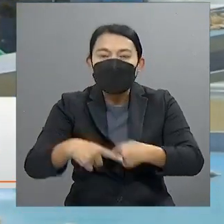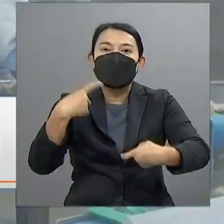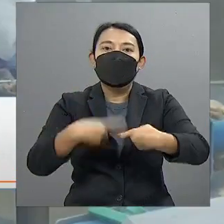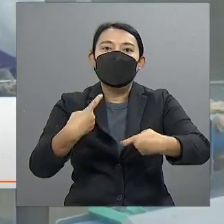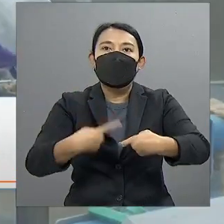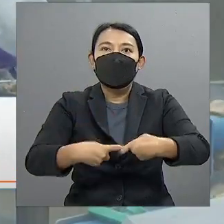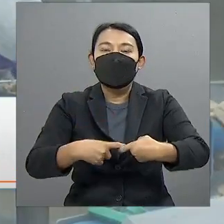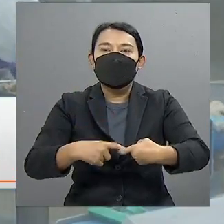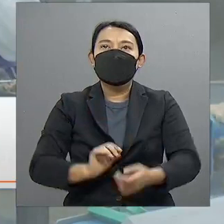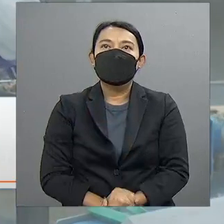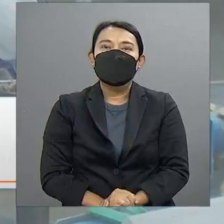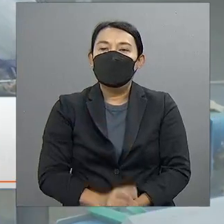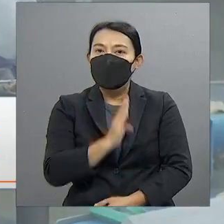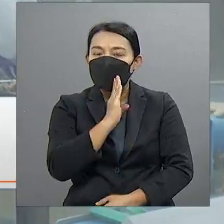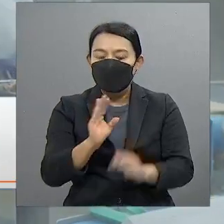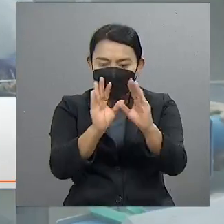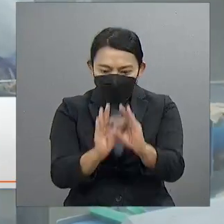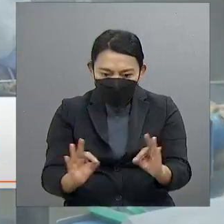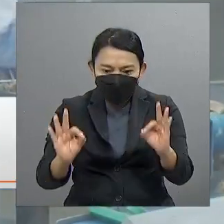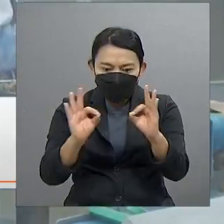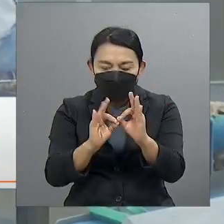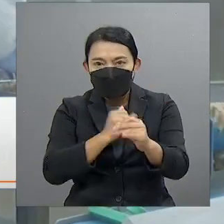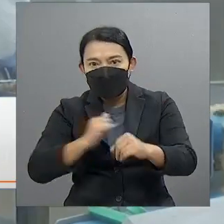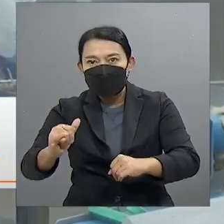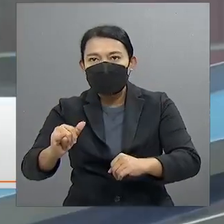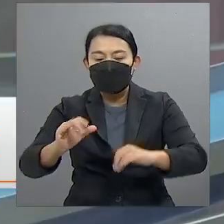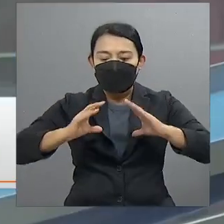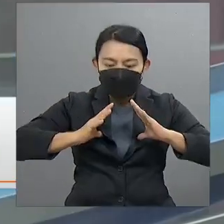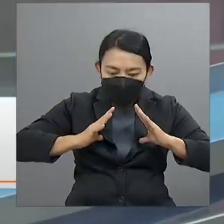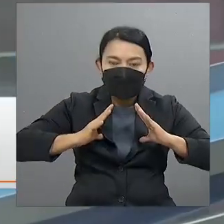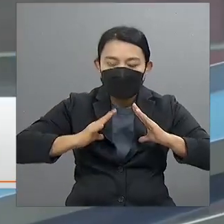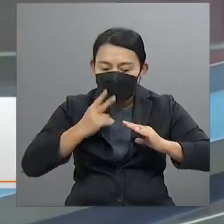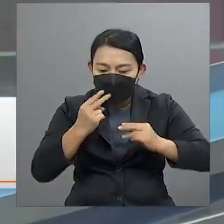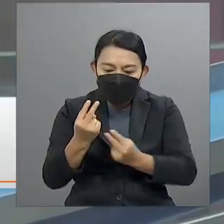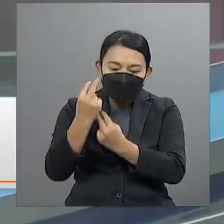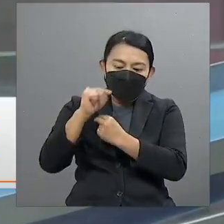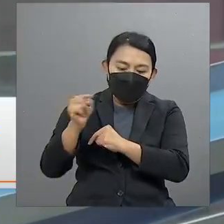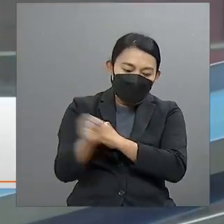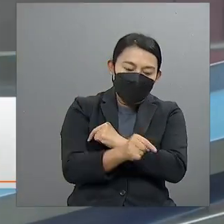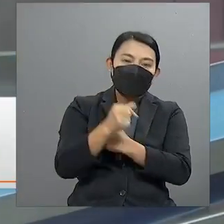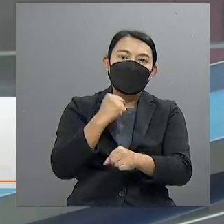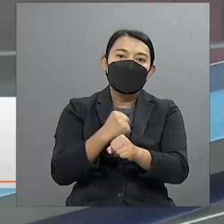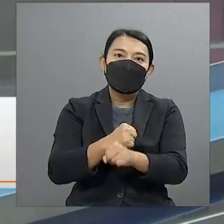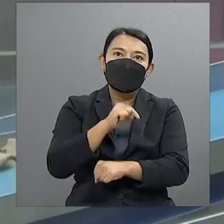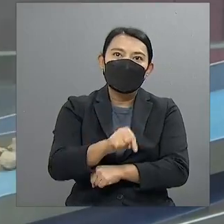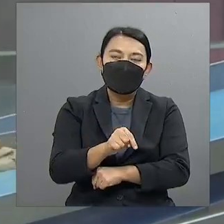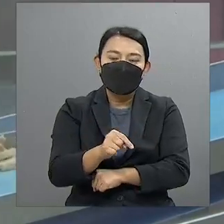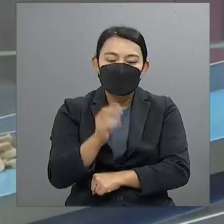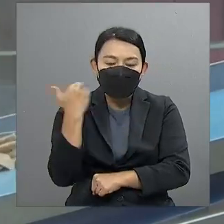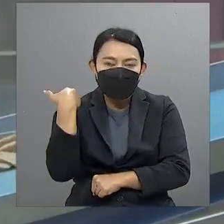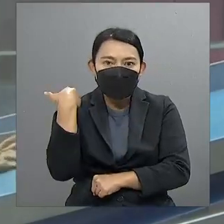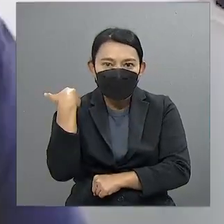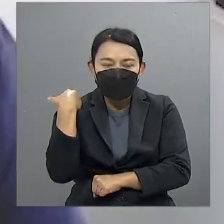จำเป็นจริงๆที่ต้องมีการไปพักต่างๆนะครับซึ่งพอจะย้อนกลับเข้ามาในระบบการผลิตครั้งหนึ่งเนี่ยก็จะมีมาตรการต่างๆในการจัดการไม่ว่